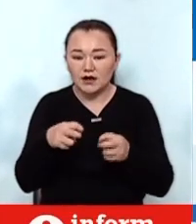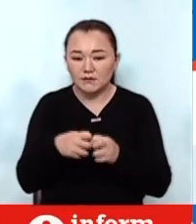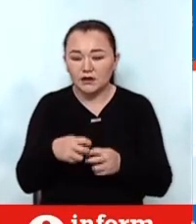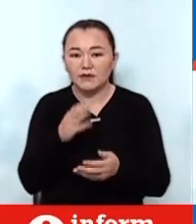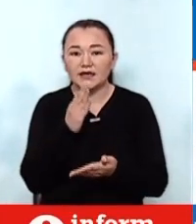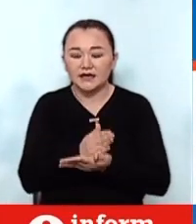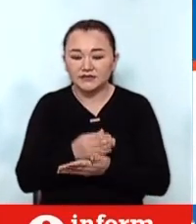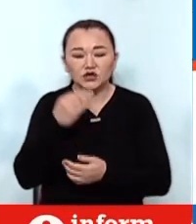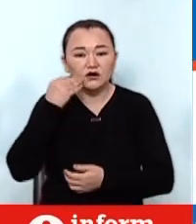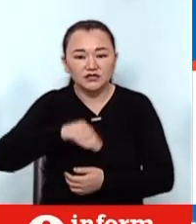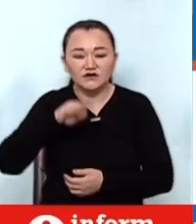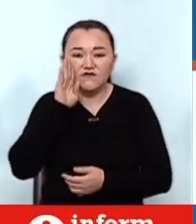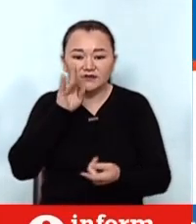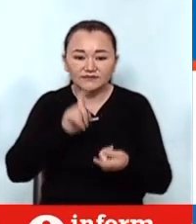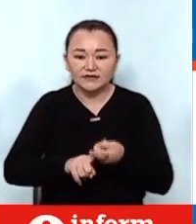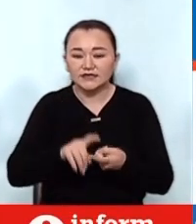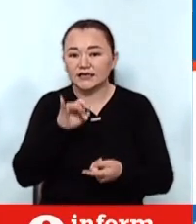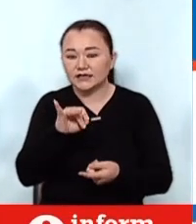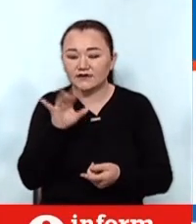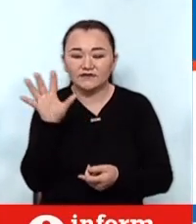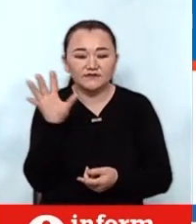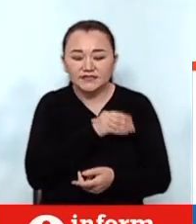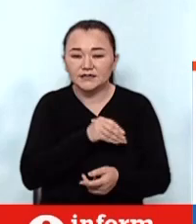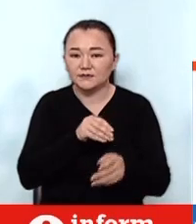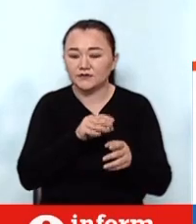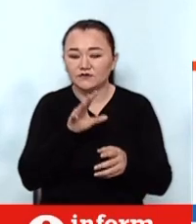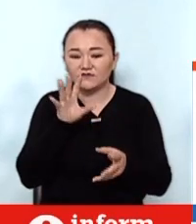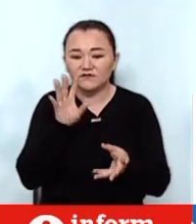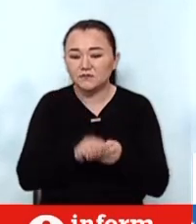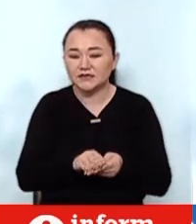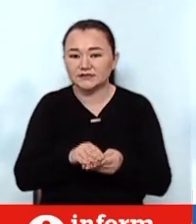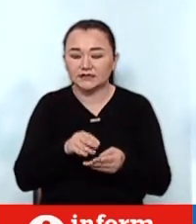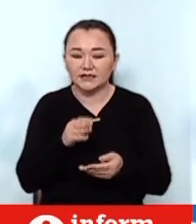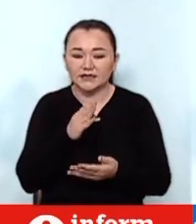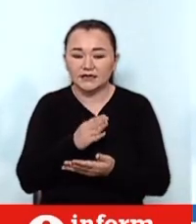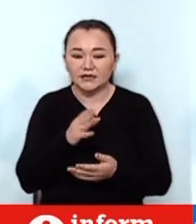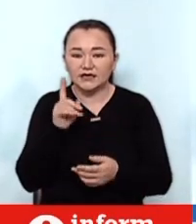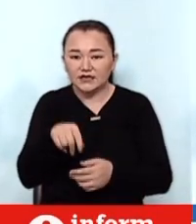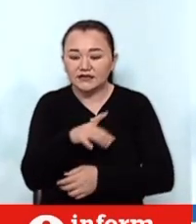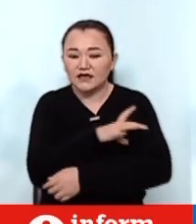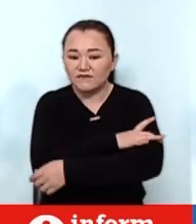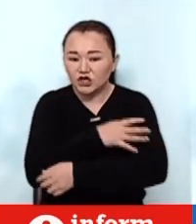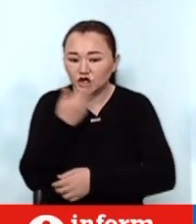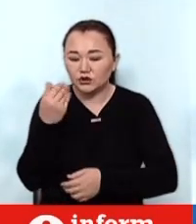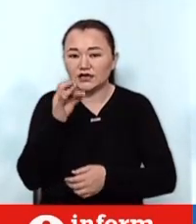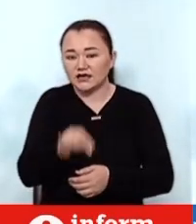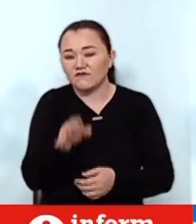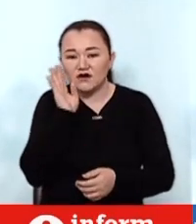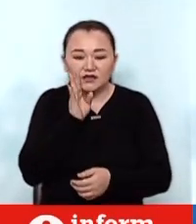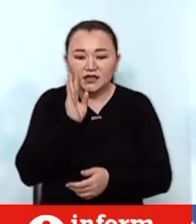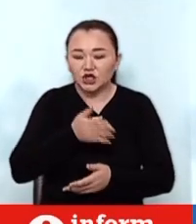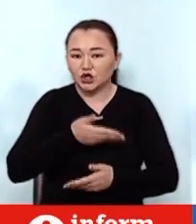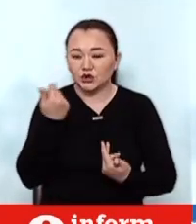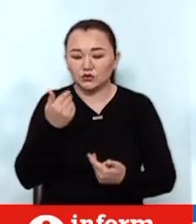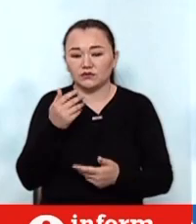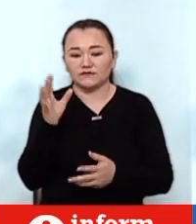с качеством воды, и с, совсем все вместе. То есть и давления нету, и воды самой нету часто,